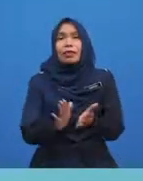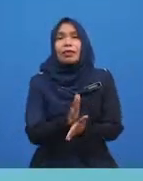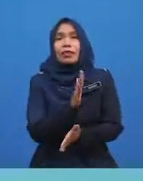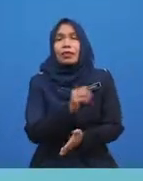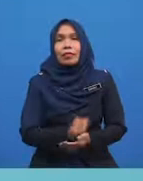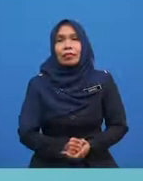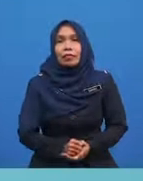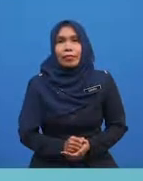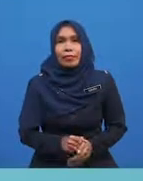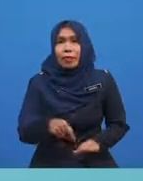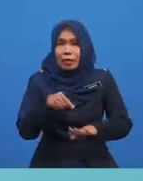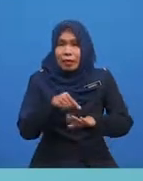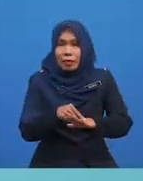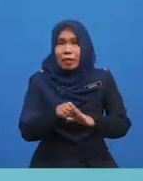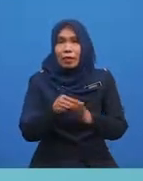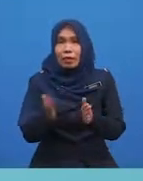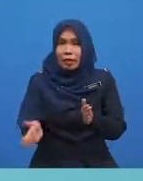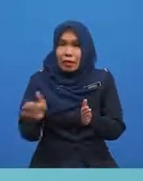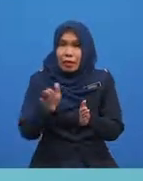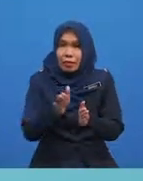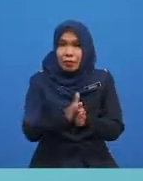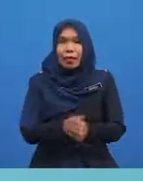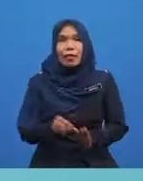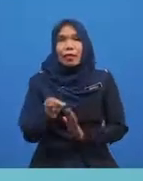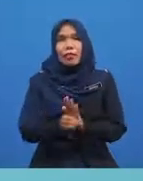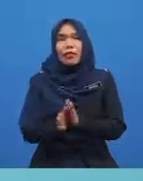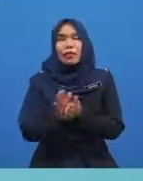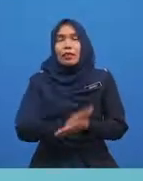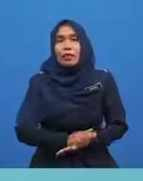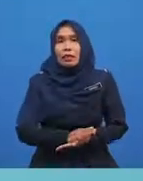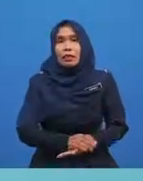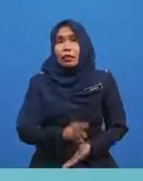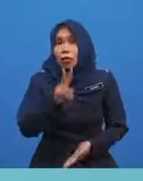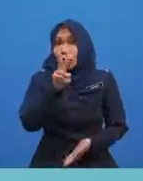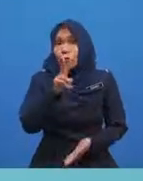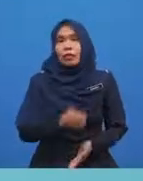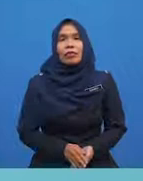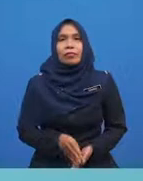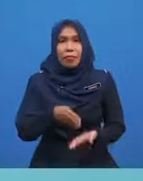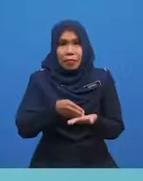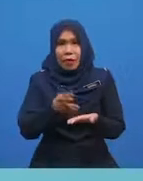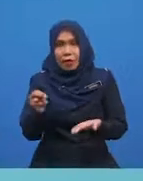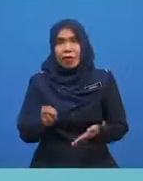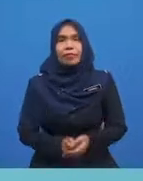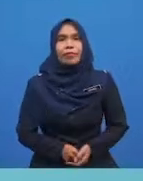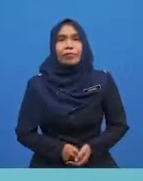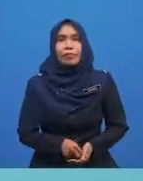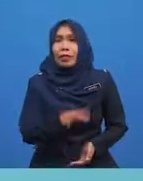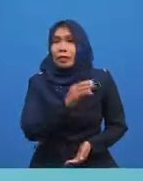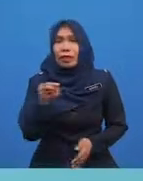kertas dilipat menjadi dua bahagian sama besar dan diwarnakan satu